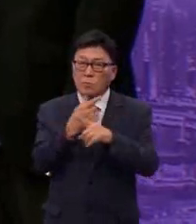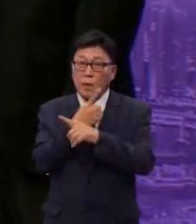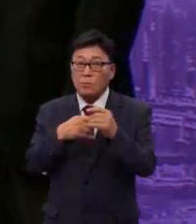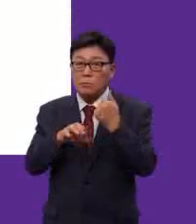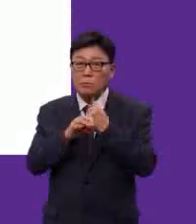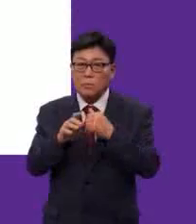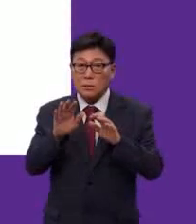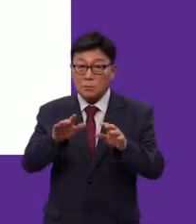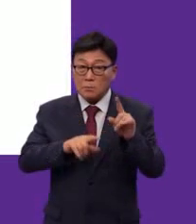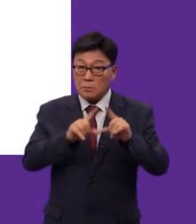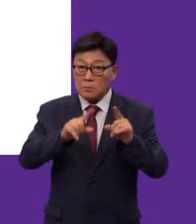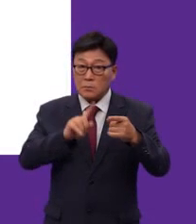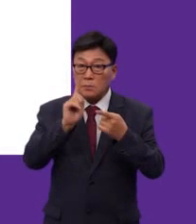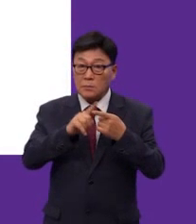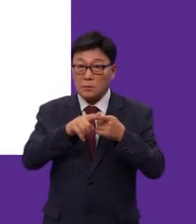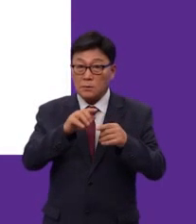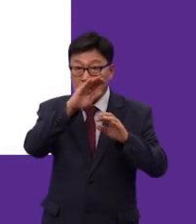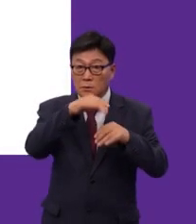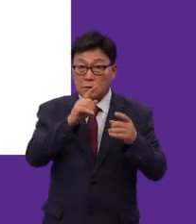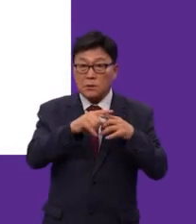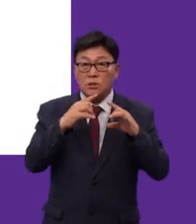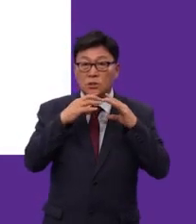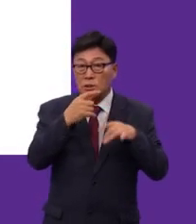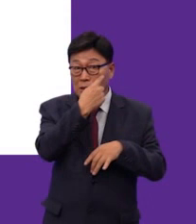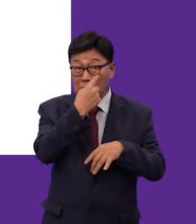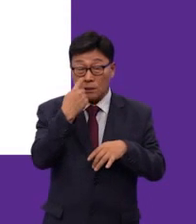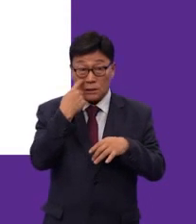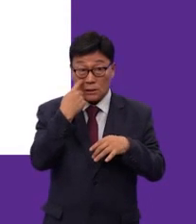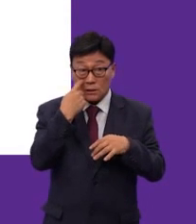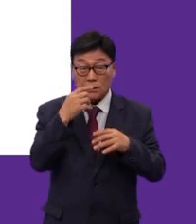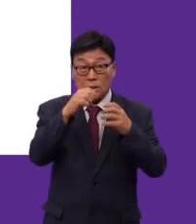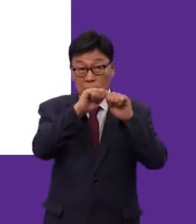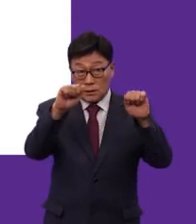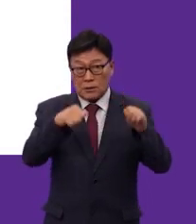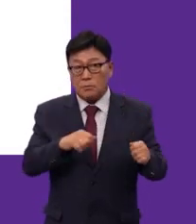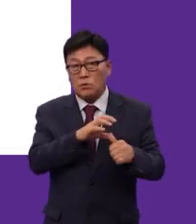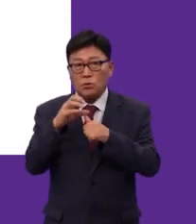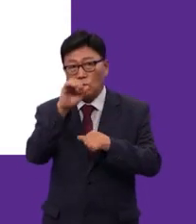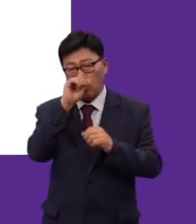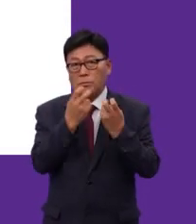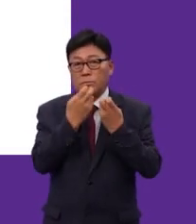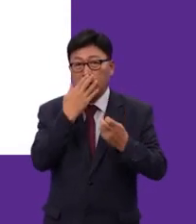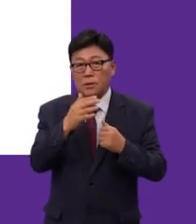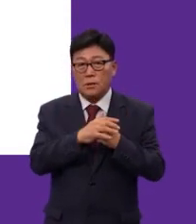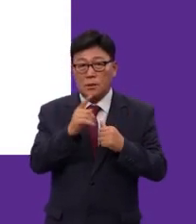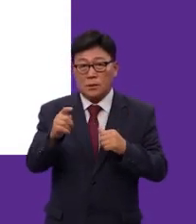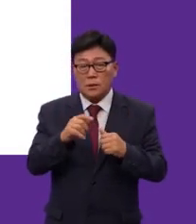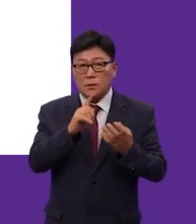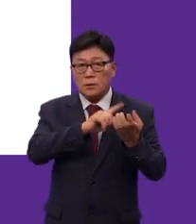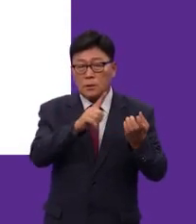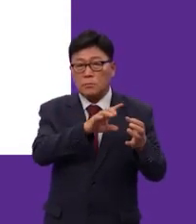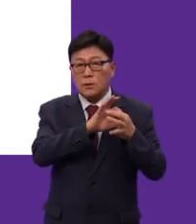있다면 현행 개인 인증 및 전자인증 시스템을 활용하는 것도 좋은 방법이 될 수 있습니다. 스마트폰을